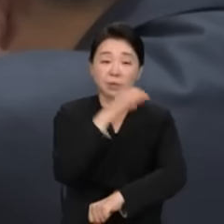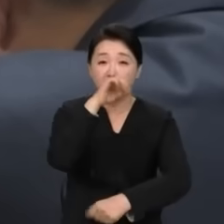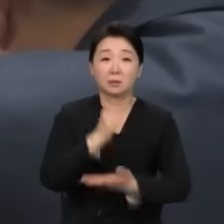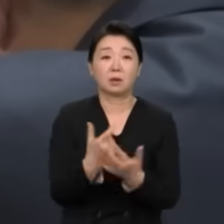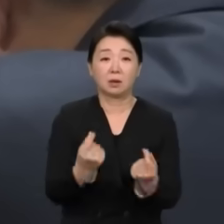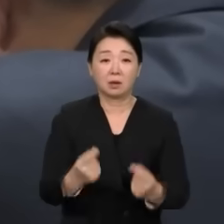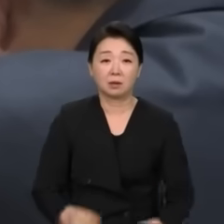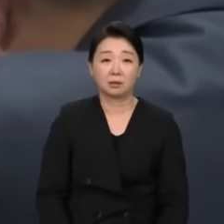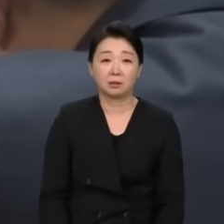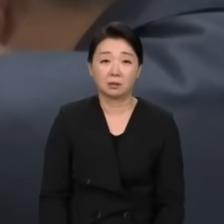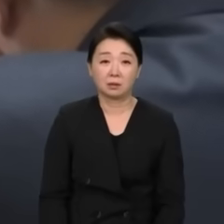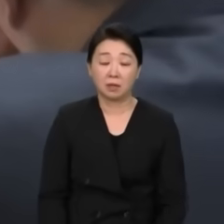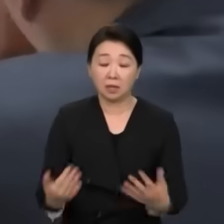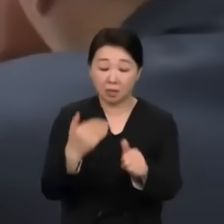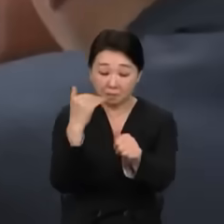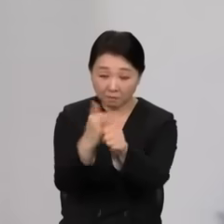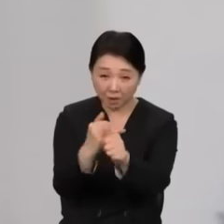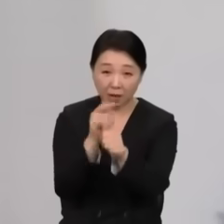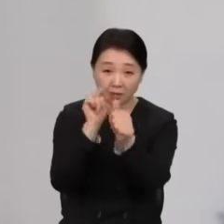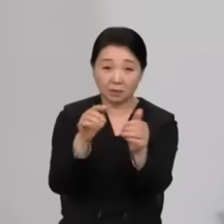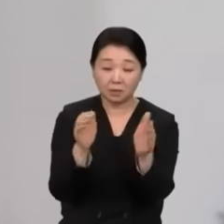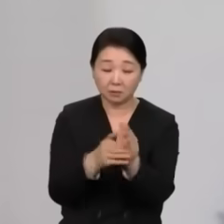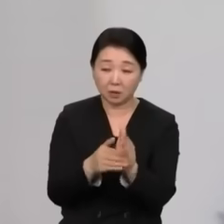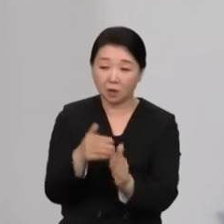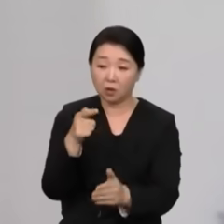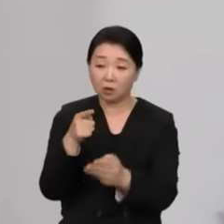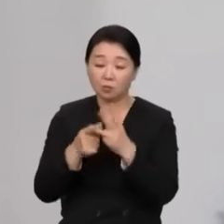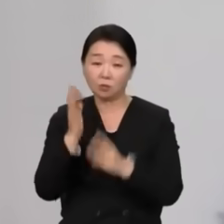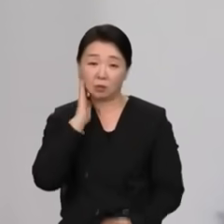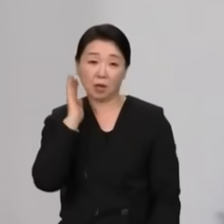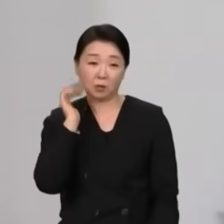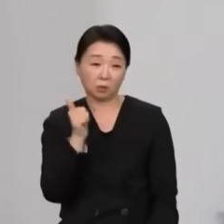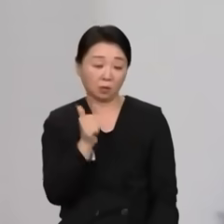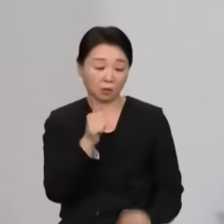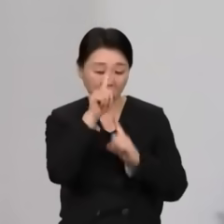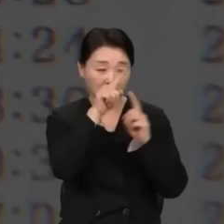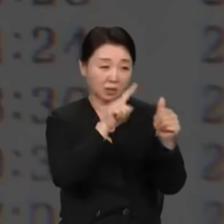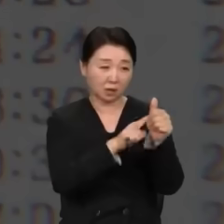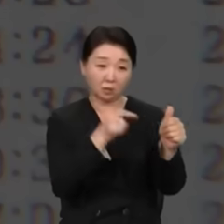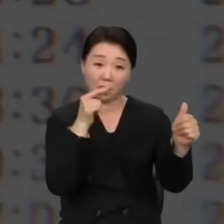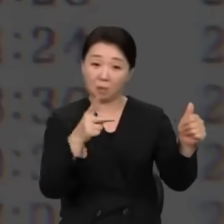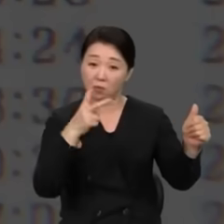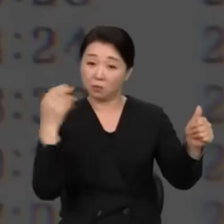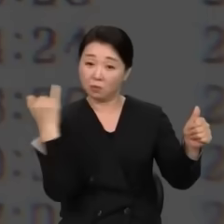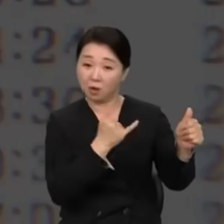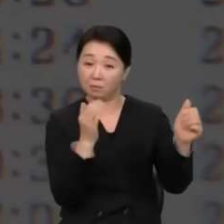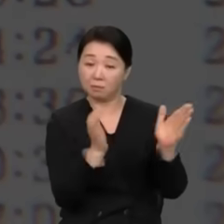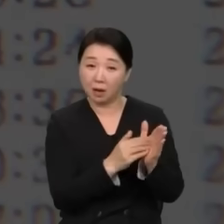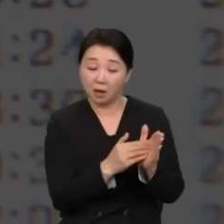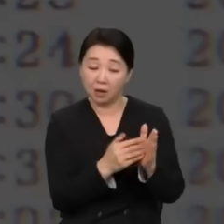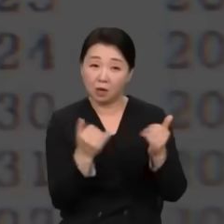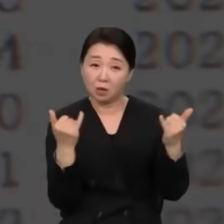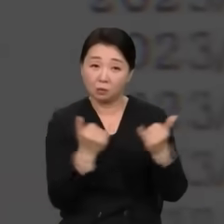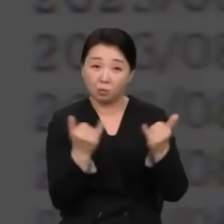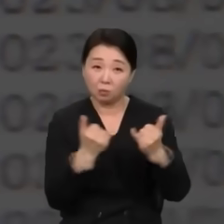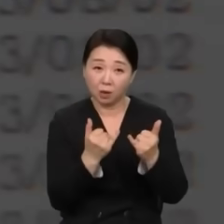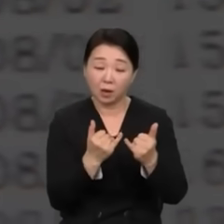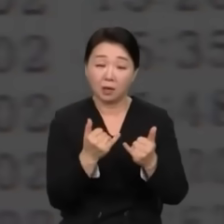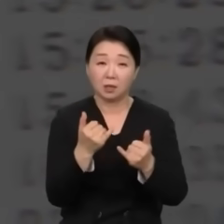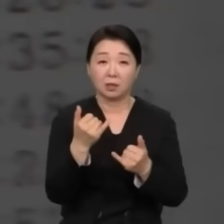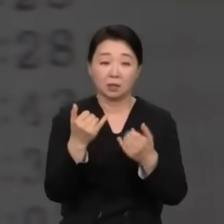해임 조치가 내려진 뒤에도 윤 대통령은 이 장관에게 두 차례 더 전화를 걸었습니다. 통화는 각각 13분